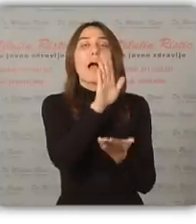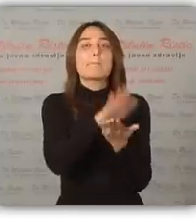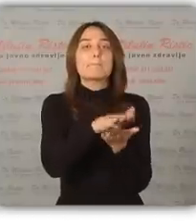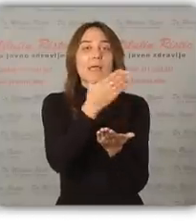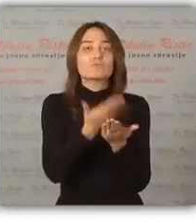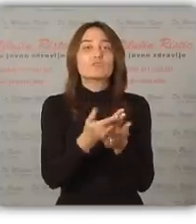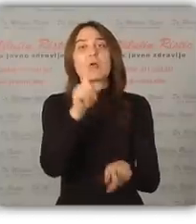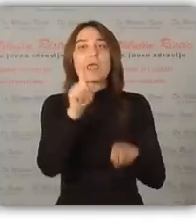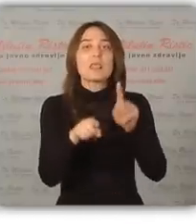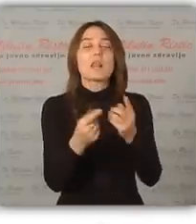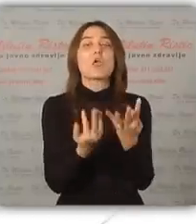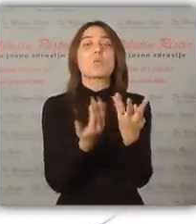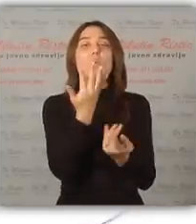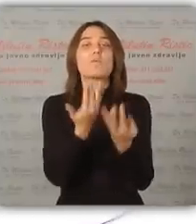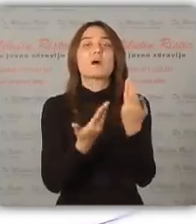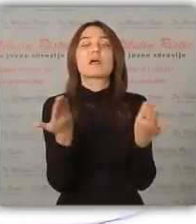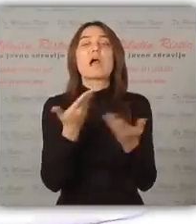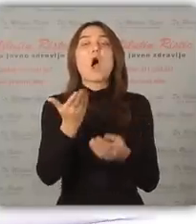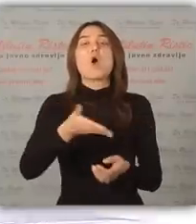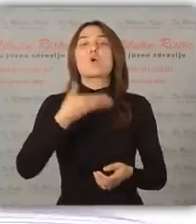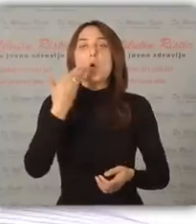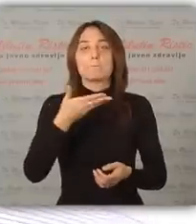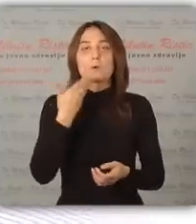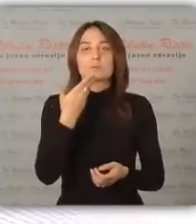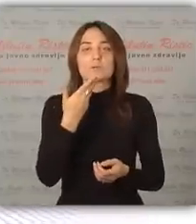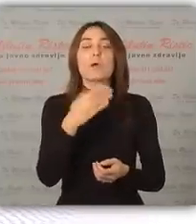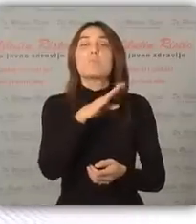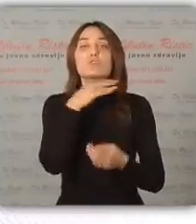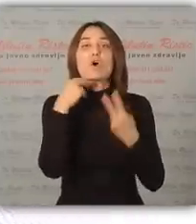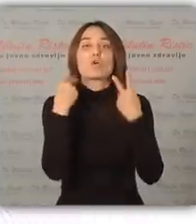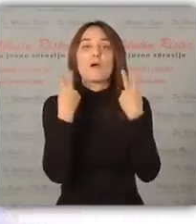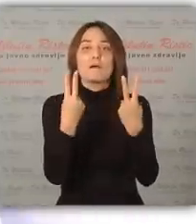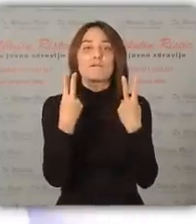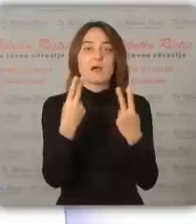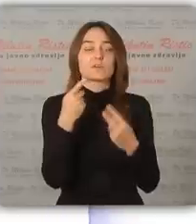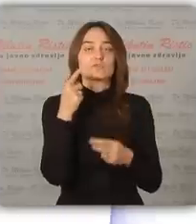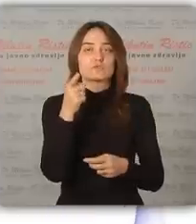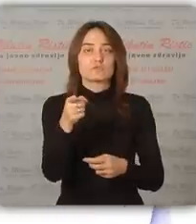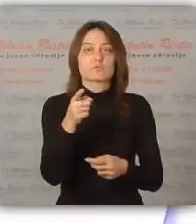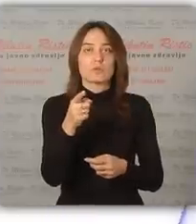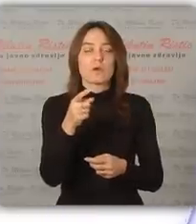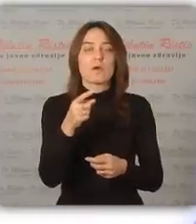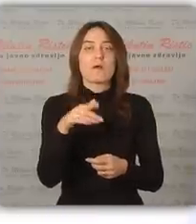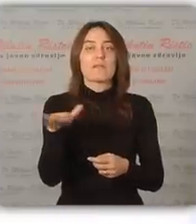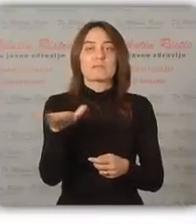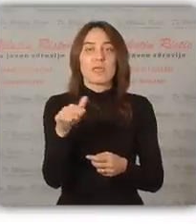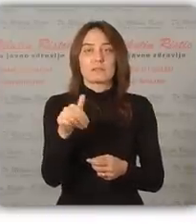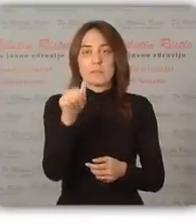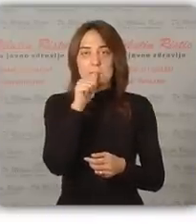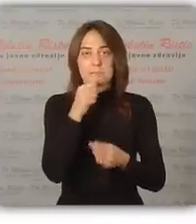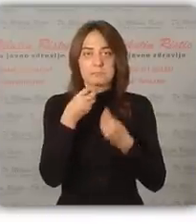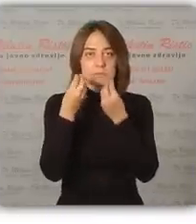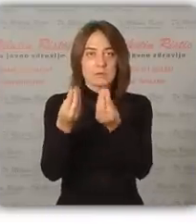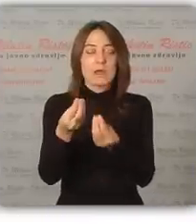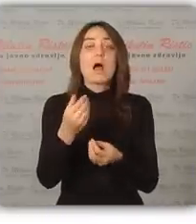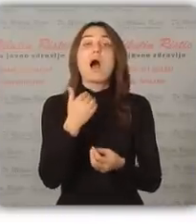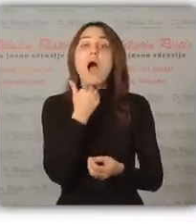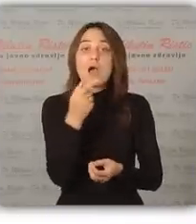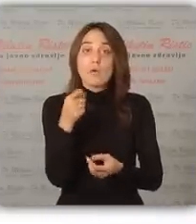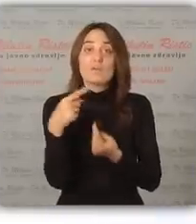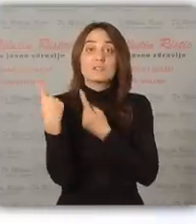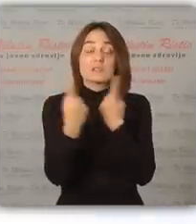je pečena ili kuvana u vidu kompota. Mnogo je bitno pojiti bebu. Dete, ako u